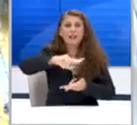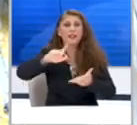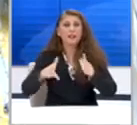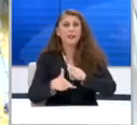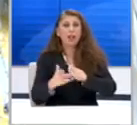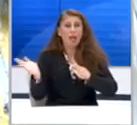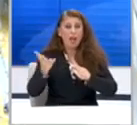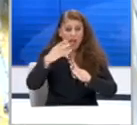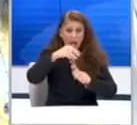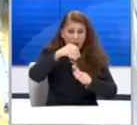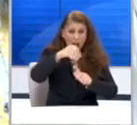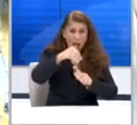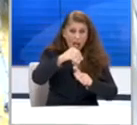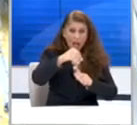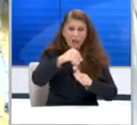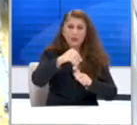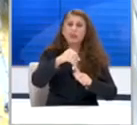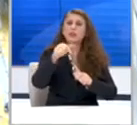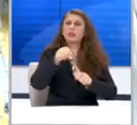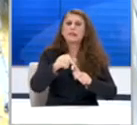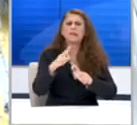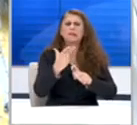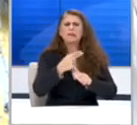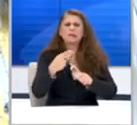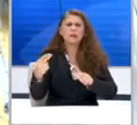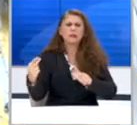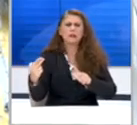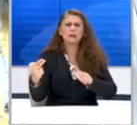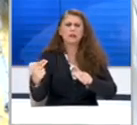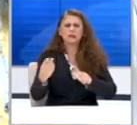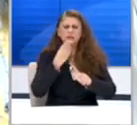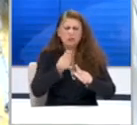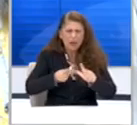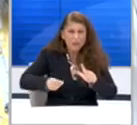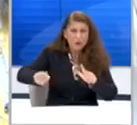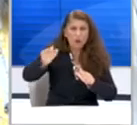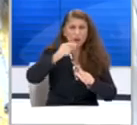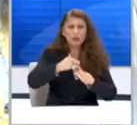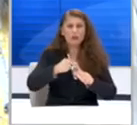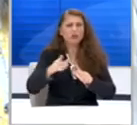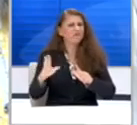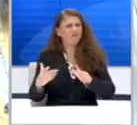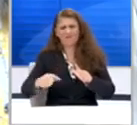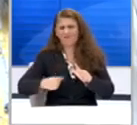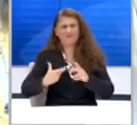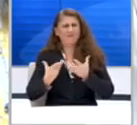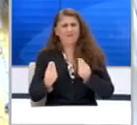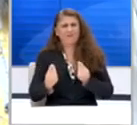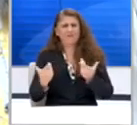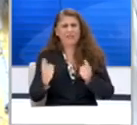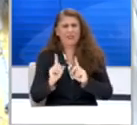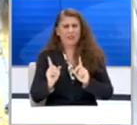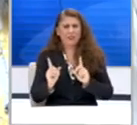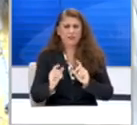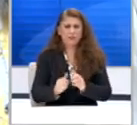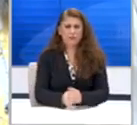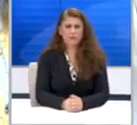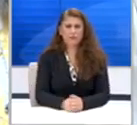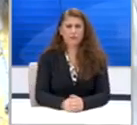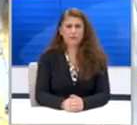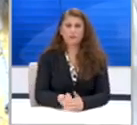άλας μορανθεί, εν τίνει αλυσθήσετε, εις ουδέν ισχύεται,